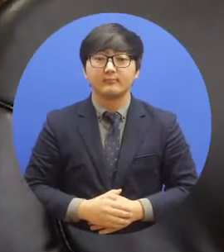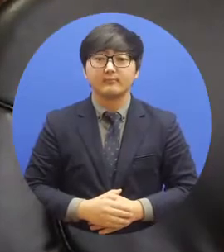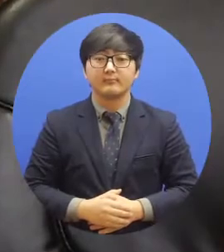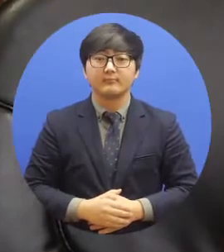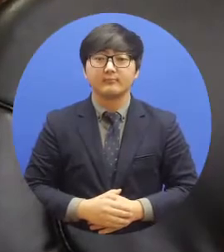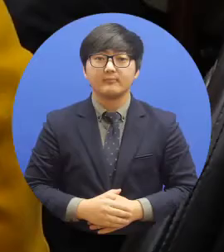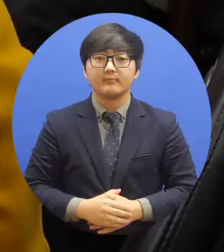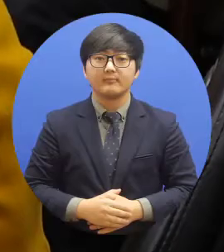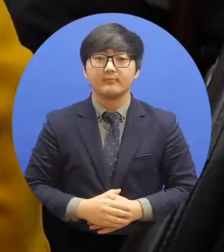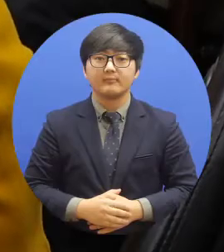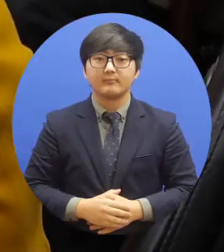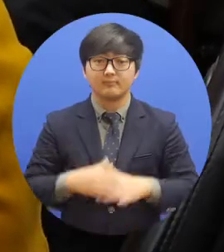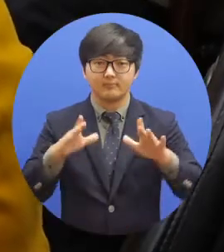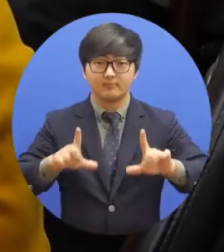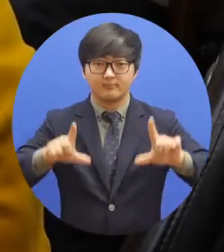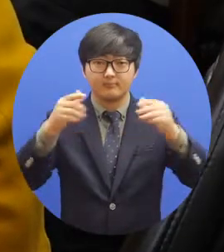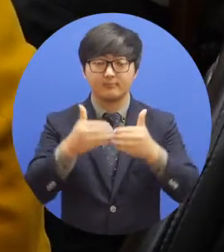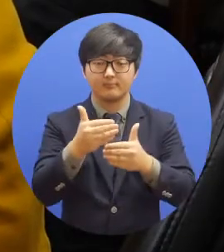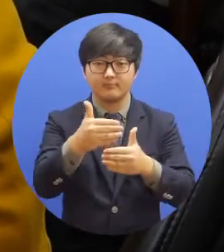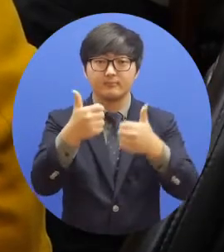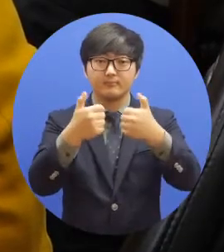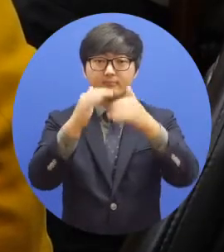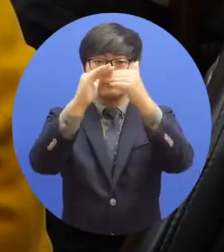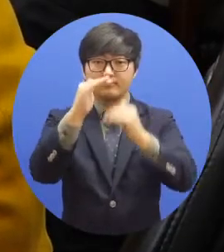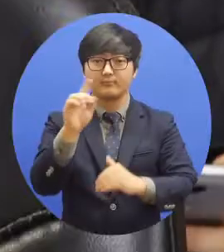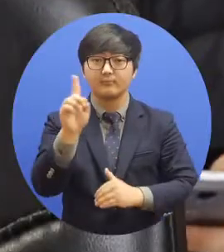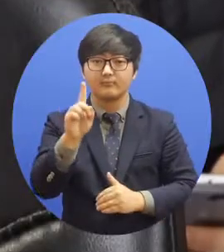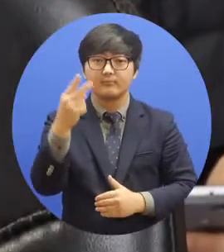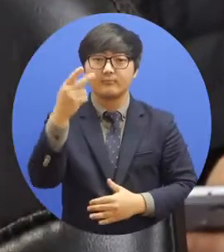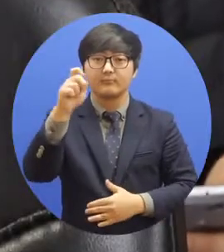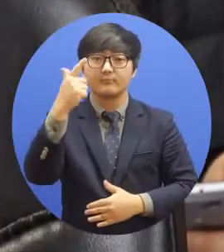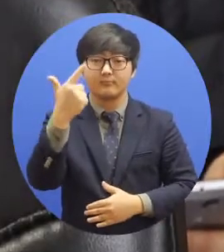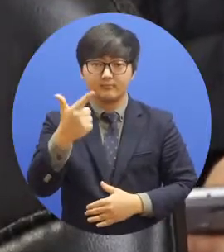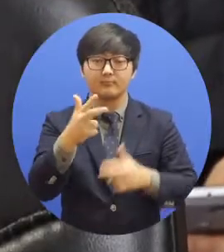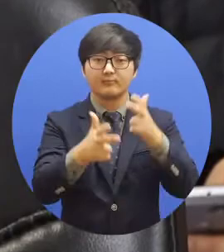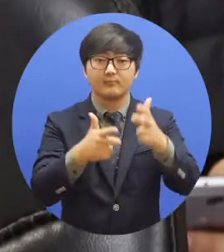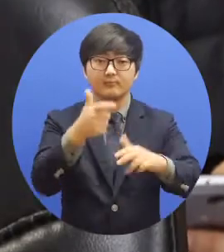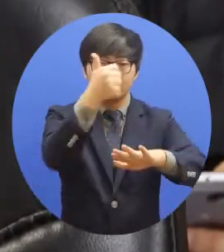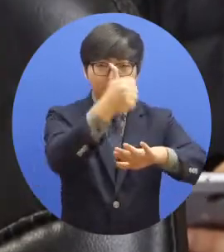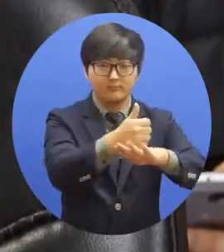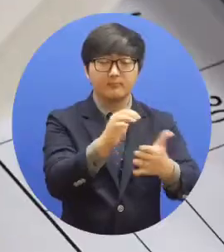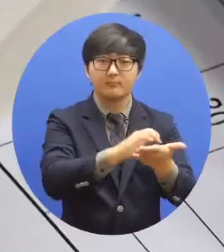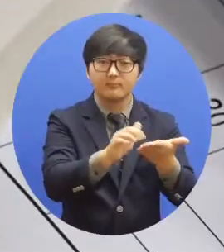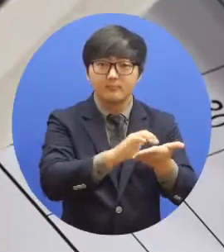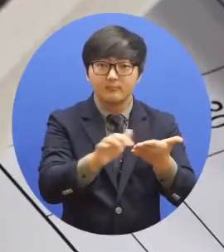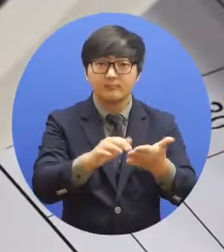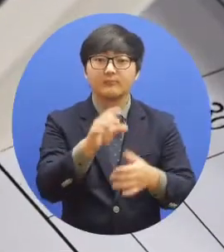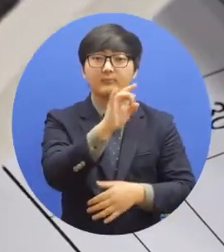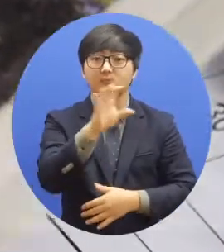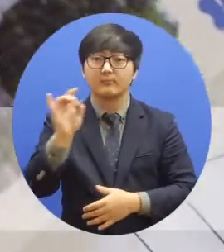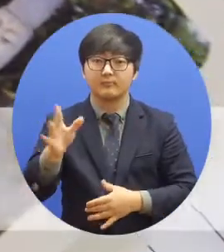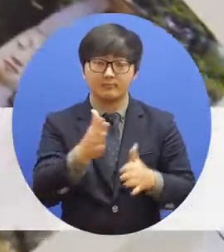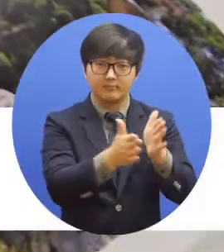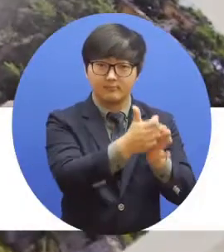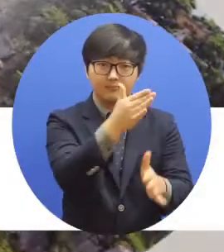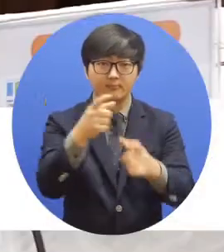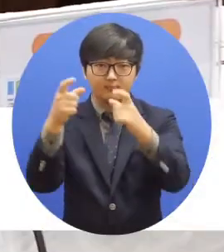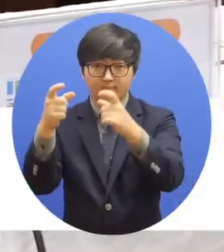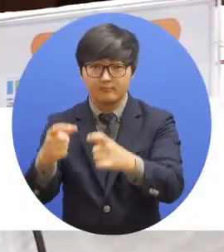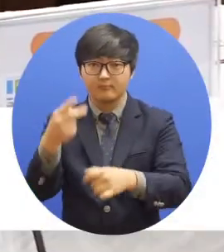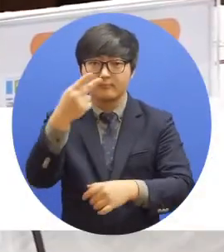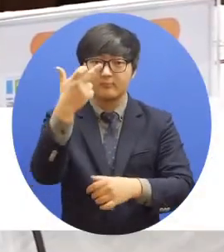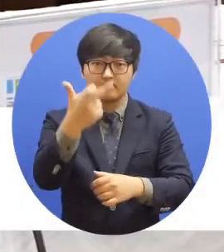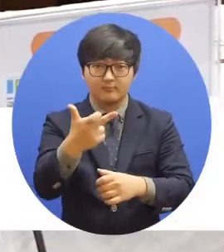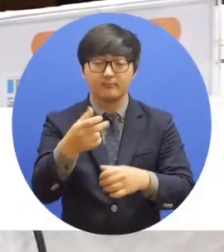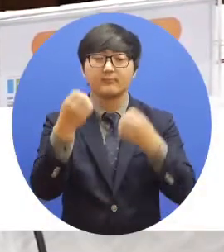개최됐습니다. 이날 진행된 회의에서는 2016년 사업을 결산하고 각 시, 군마다